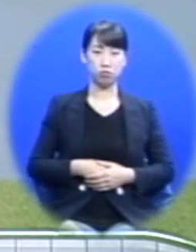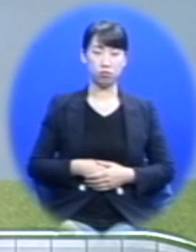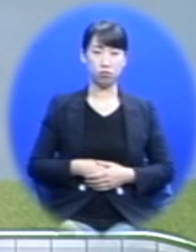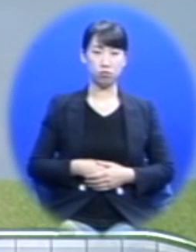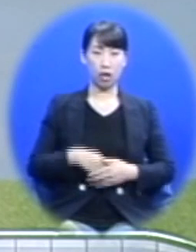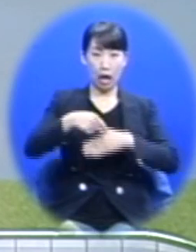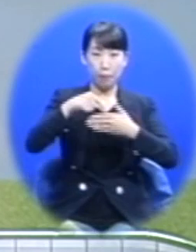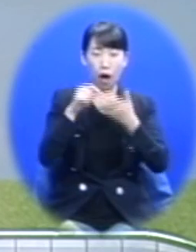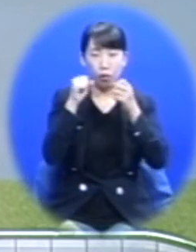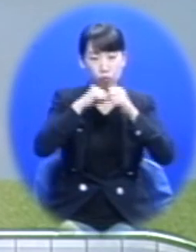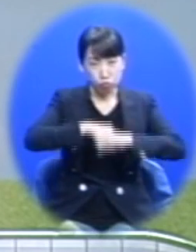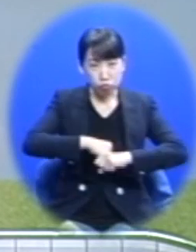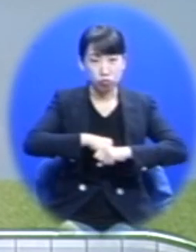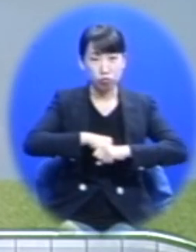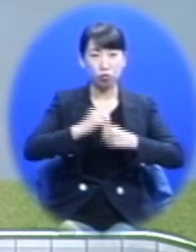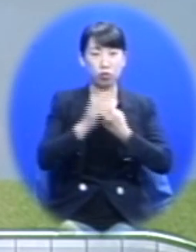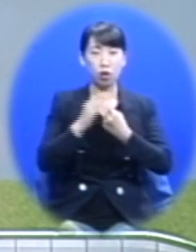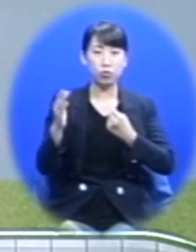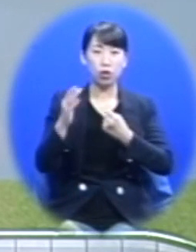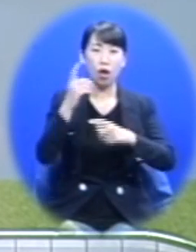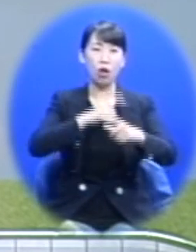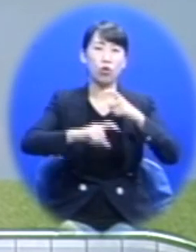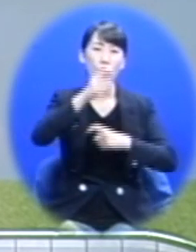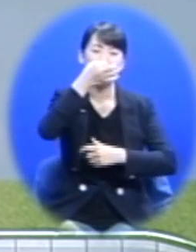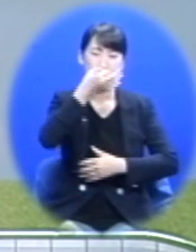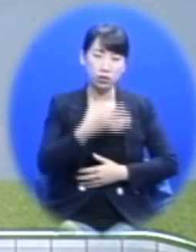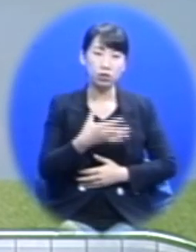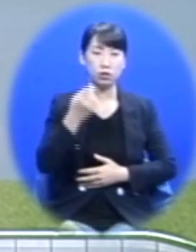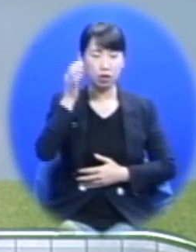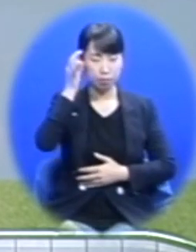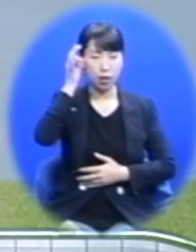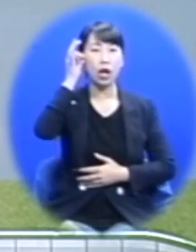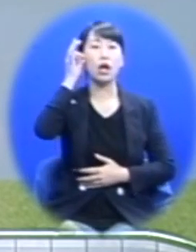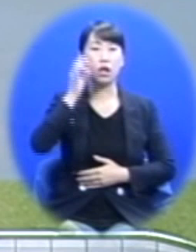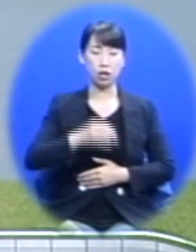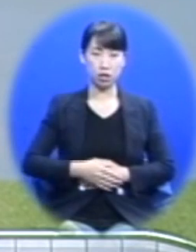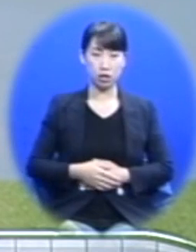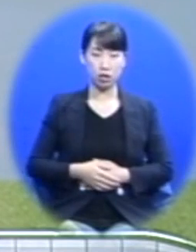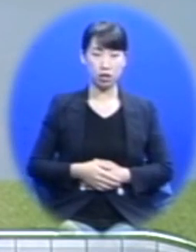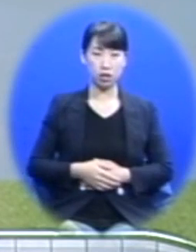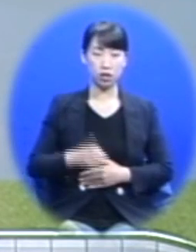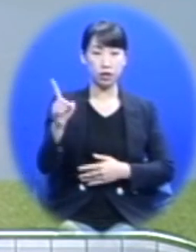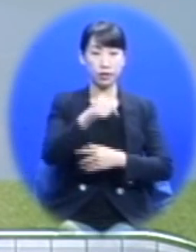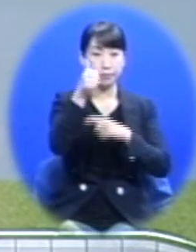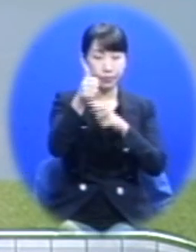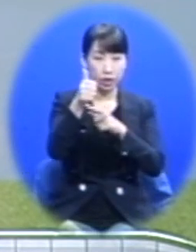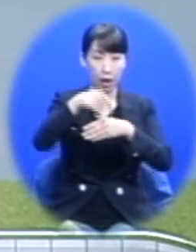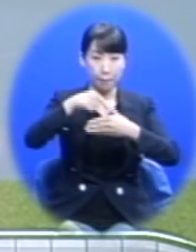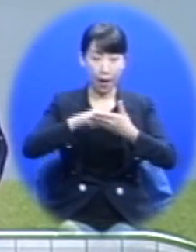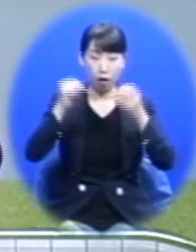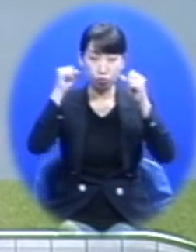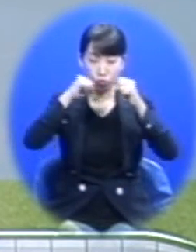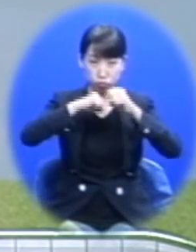마음이 무너지고 나니까 힘든 게 더 힘들게 느껴지는 겁니다. 다윗이 마음이 무너지고